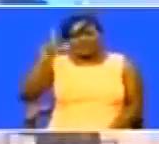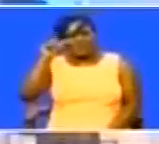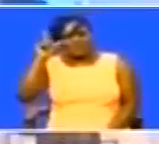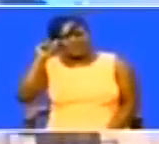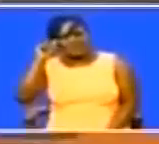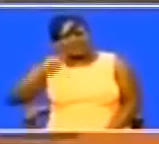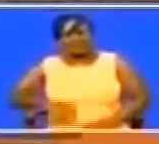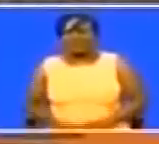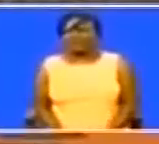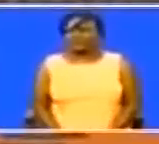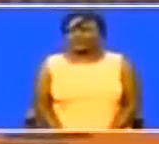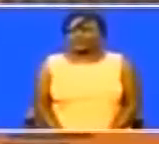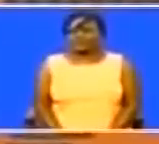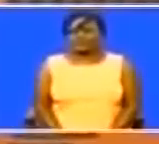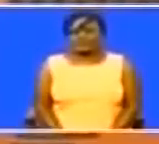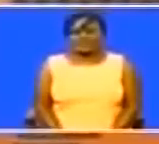Mombasa.